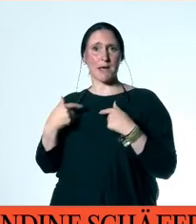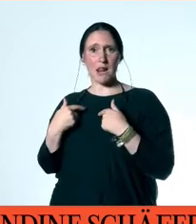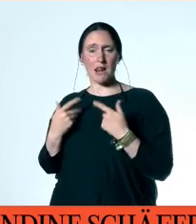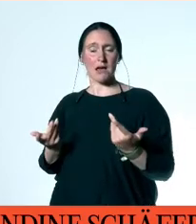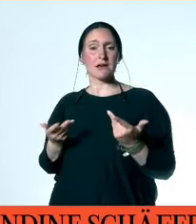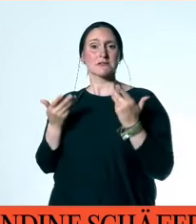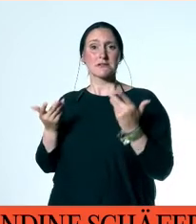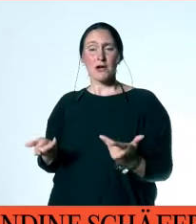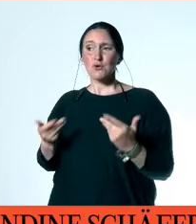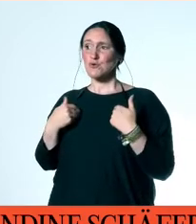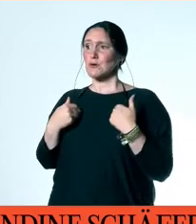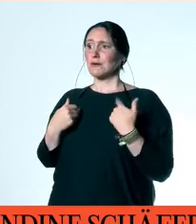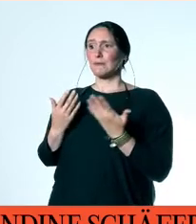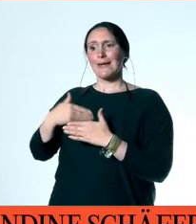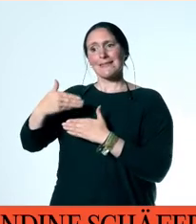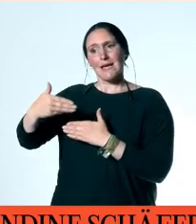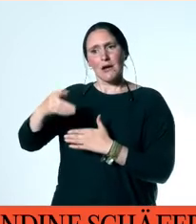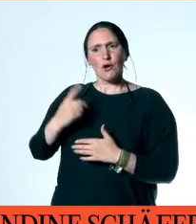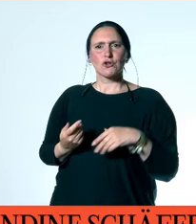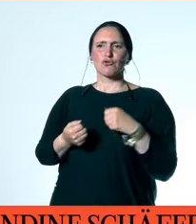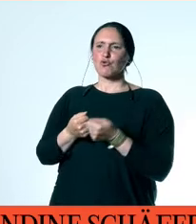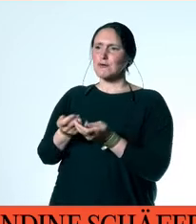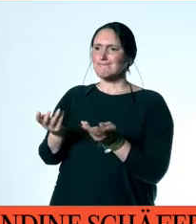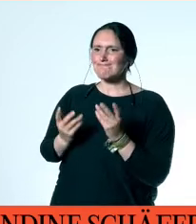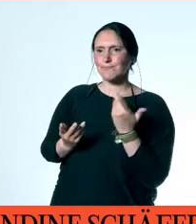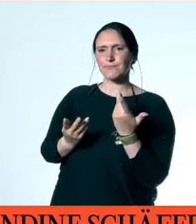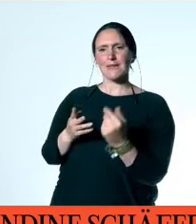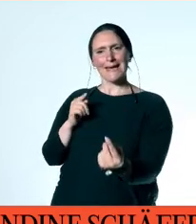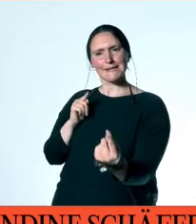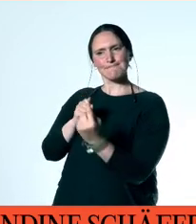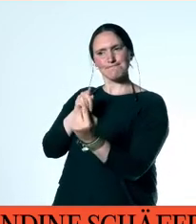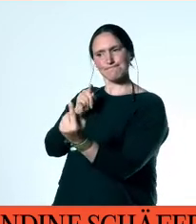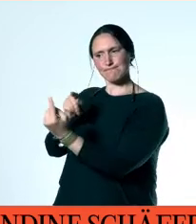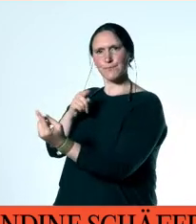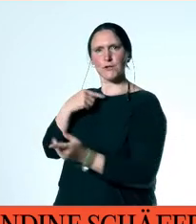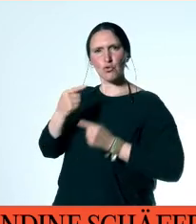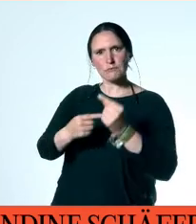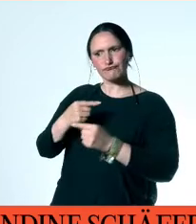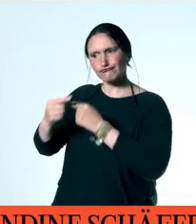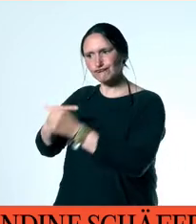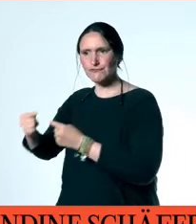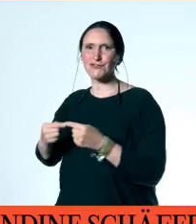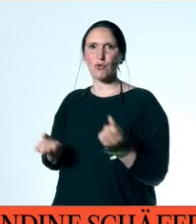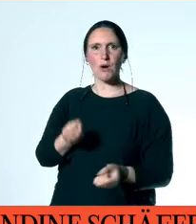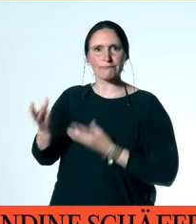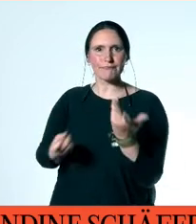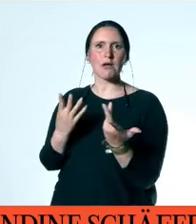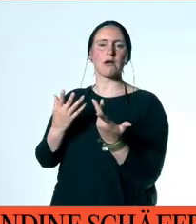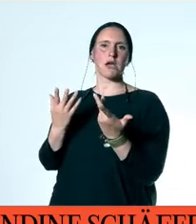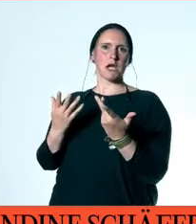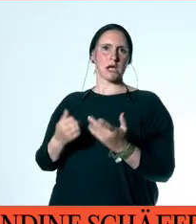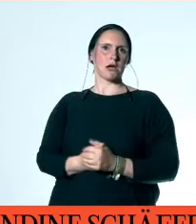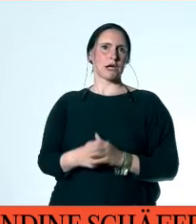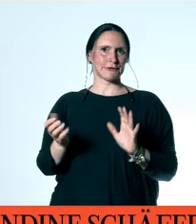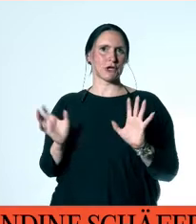Die Herausforderung besteht vielleicht darin, sich nicht vom System einfangen zu lassen. Wir sind sicherlich